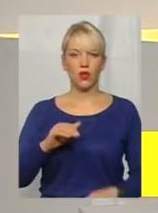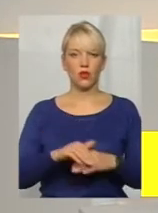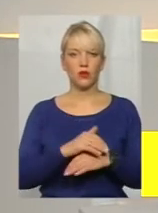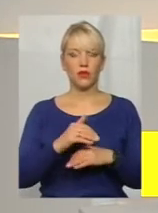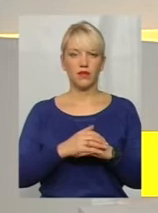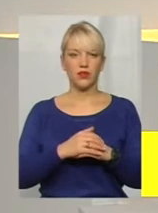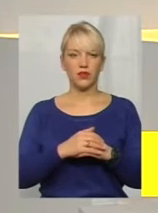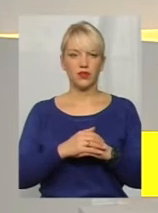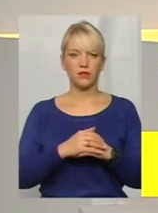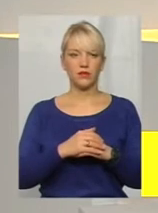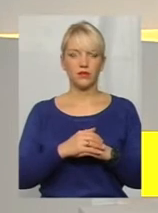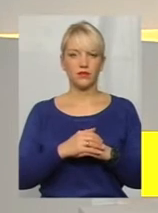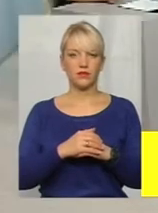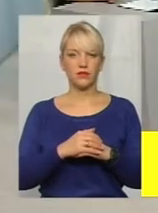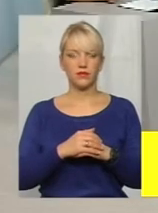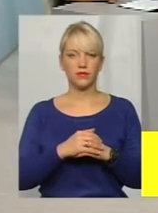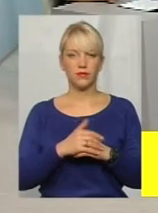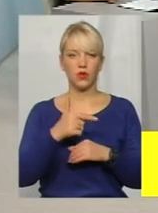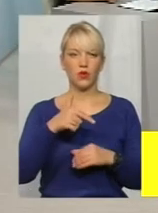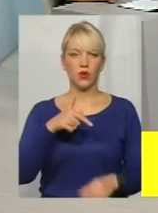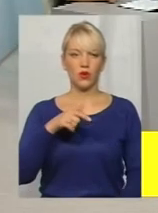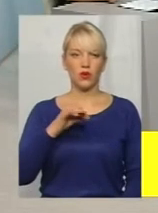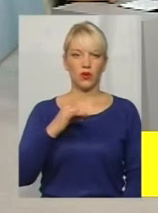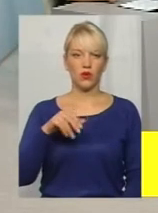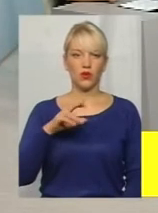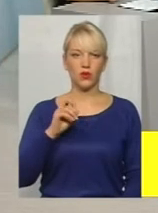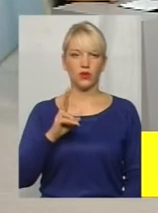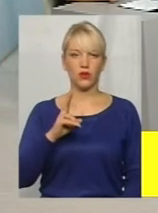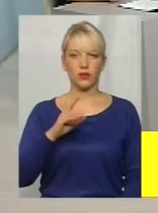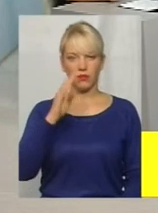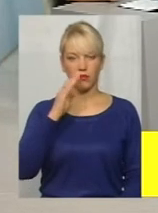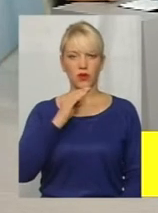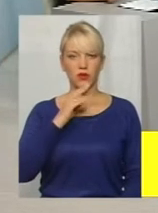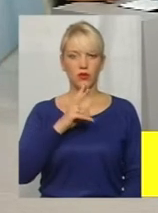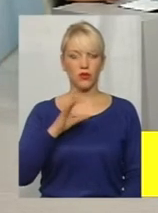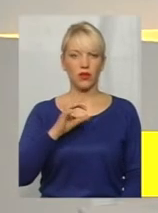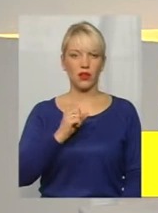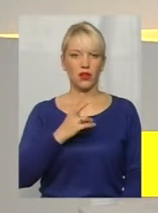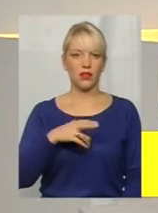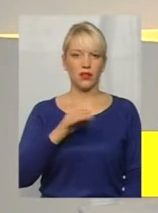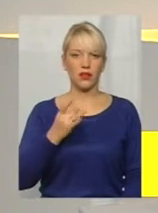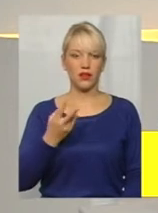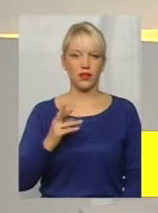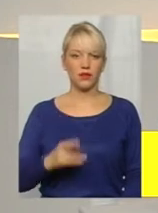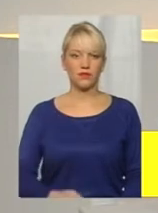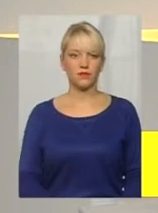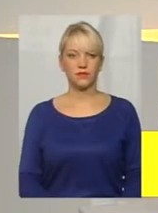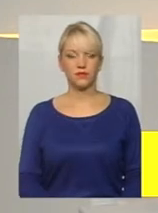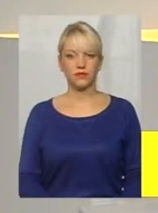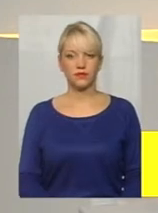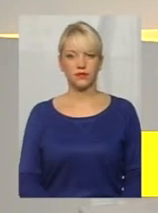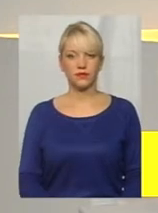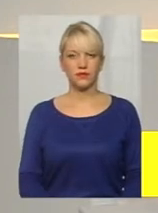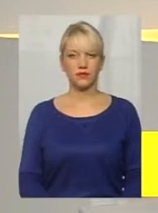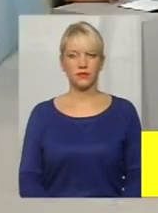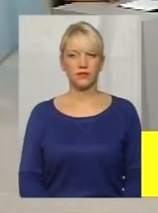вечір. Родок, батько Андрія. Добрий вечір. А яке питання маєте